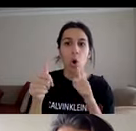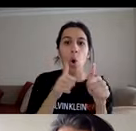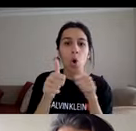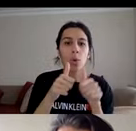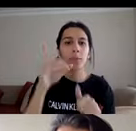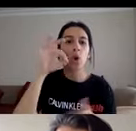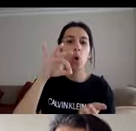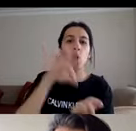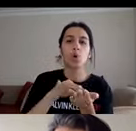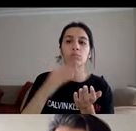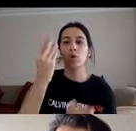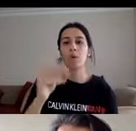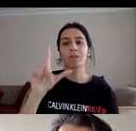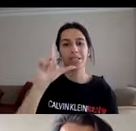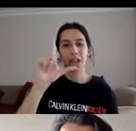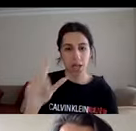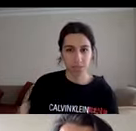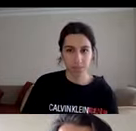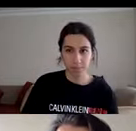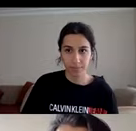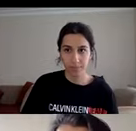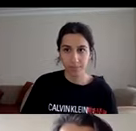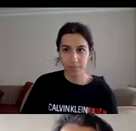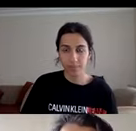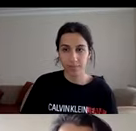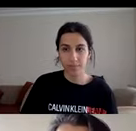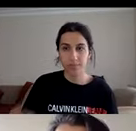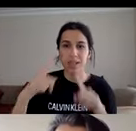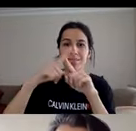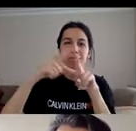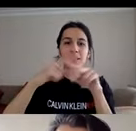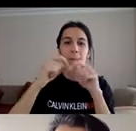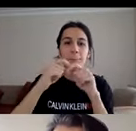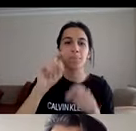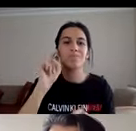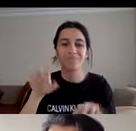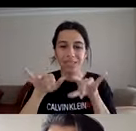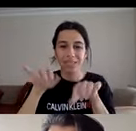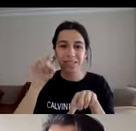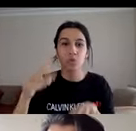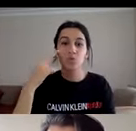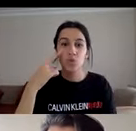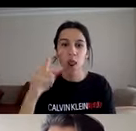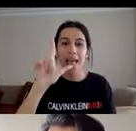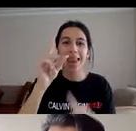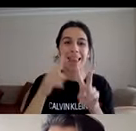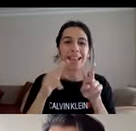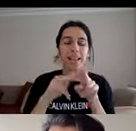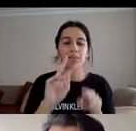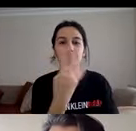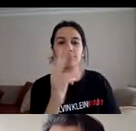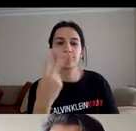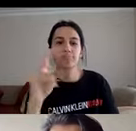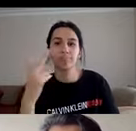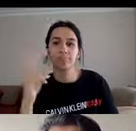konumlanması. Buna visual focus diyoruz. Ve tab tuşuyla bu linkler arasında geçiş yapılabilmesi de